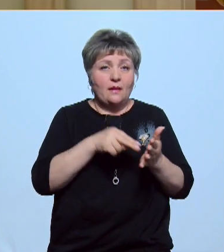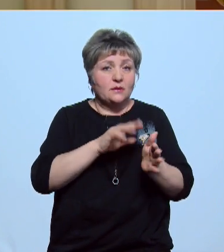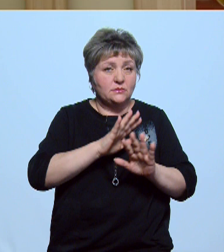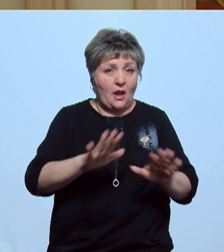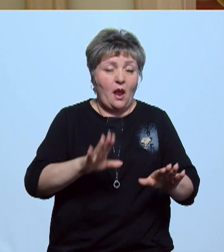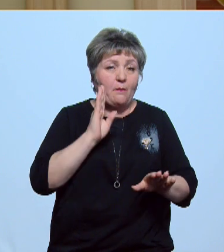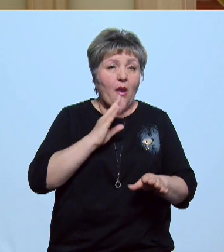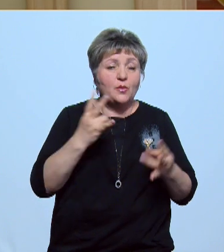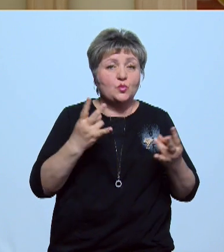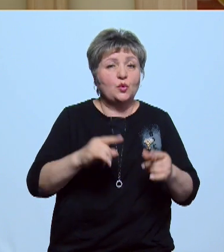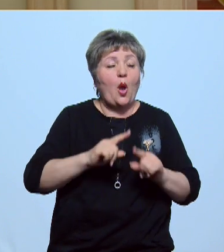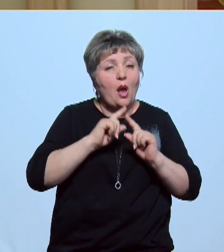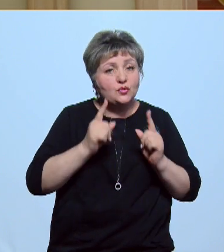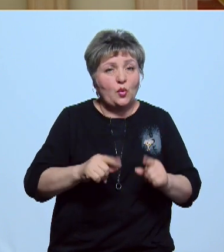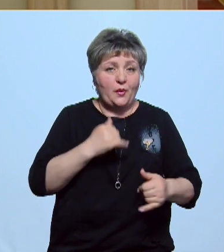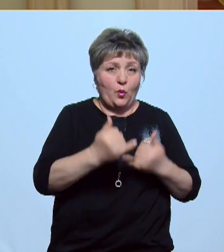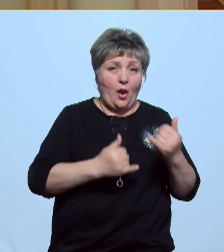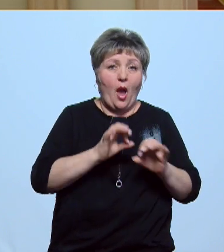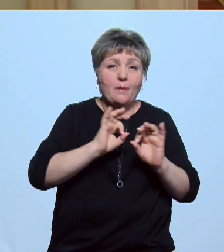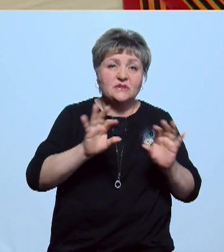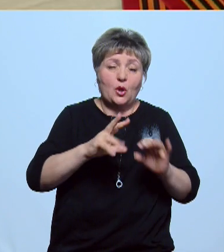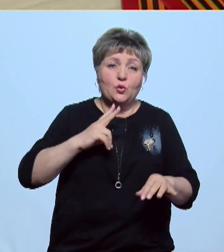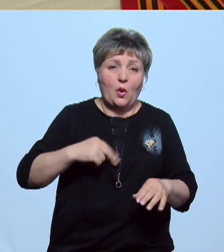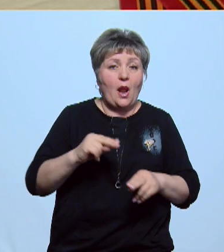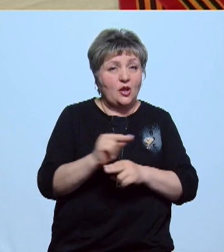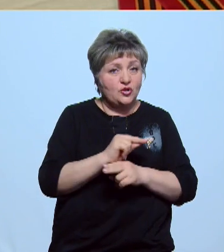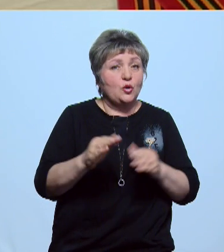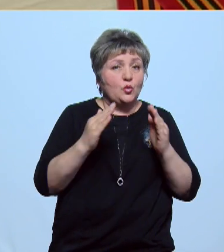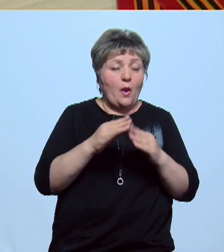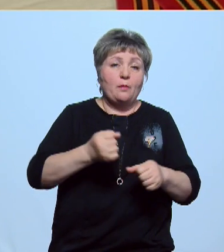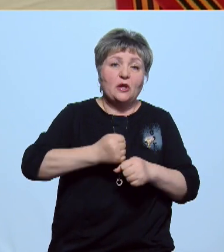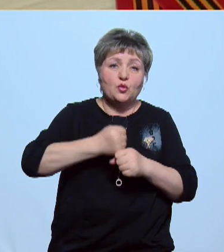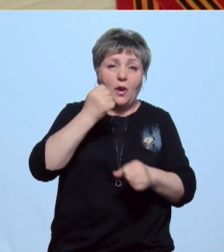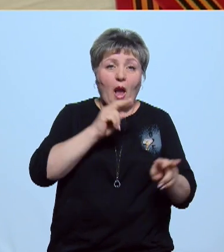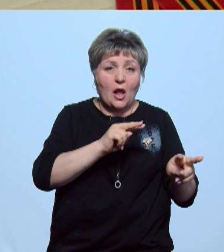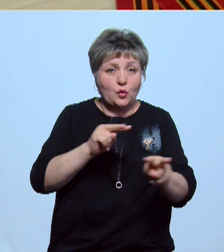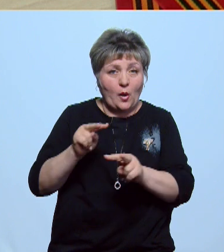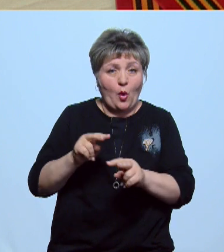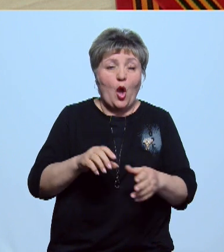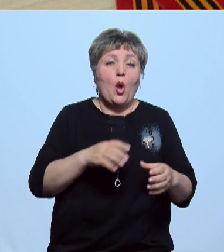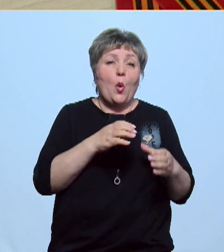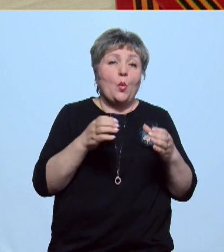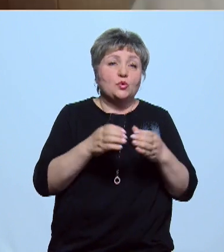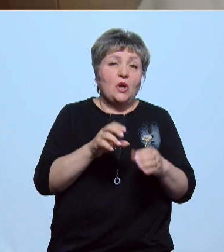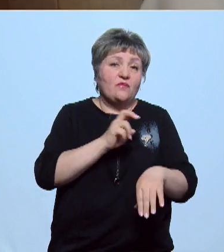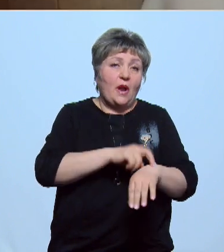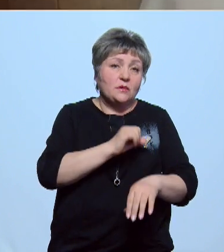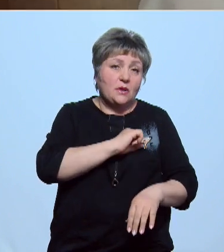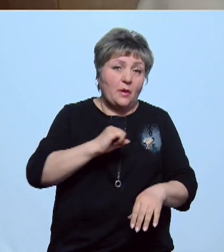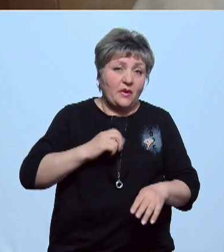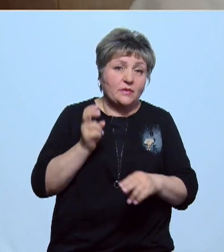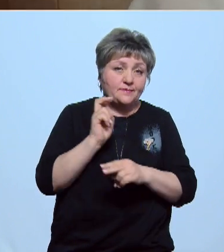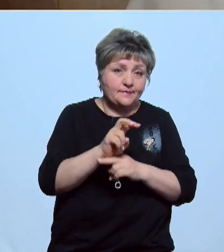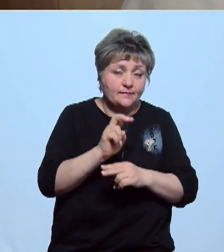маме нужен особый уход, объясняет дочь. Лечились дома, но под строгим контролем участкового терапевта. Лечили по